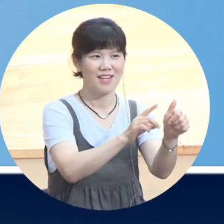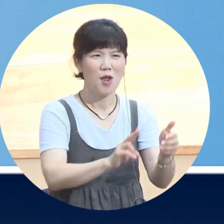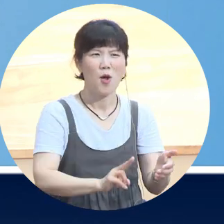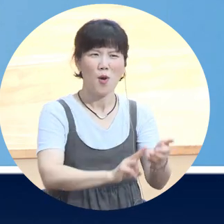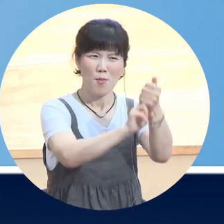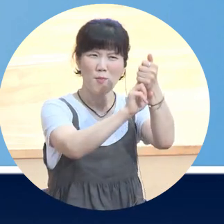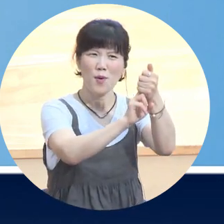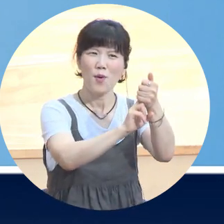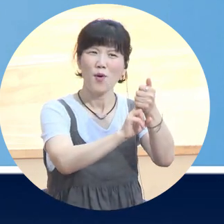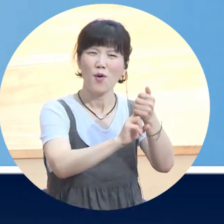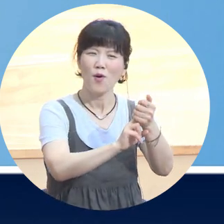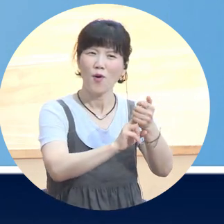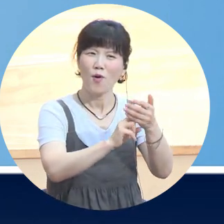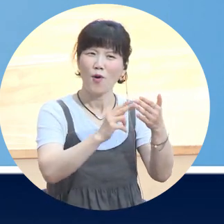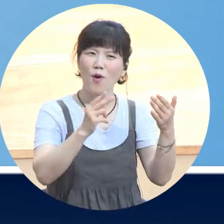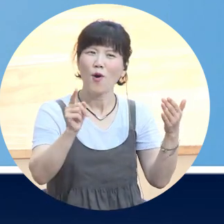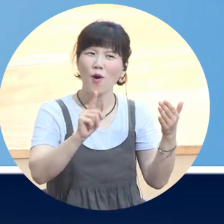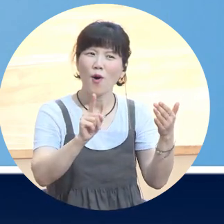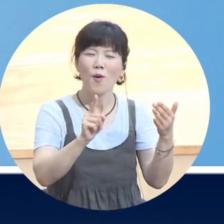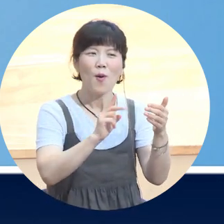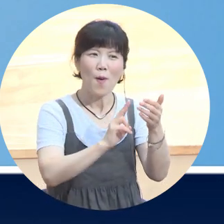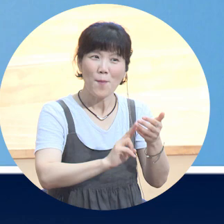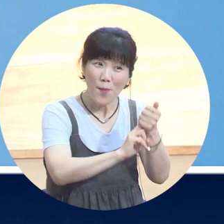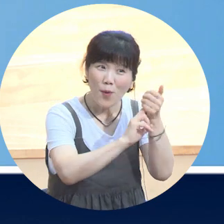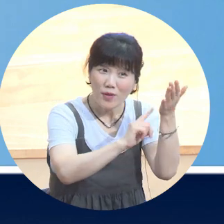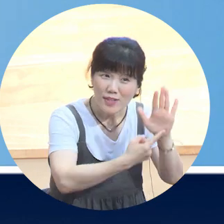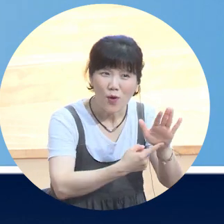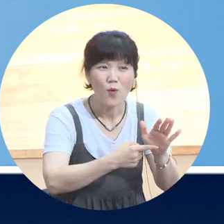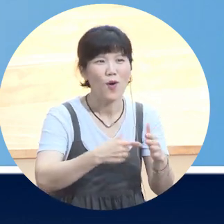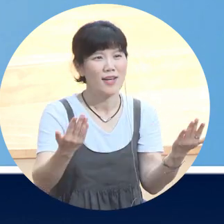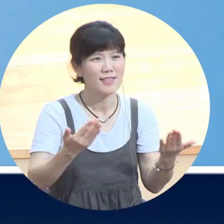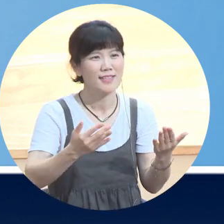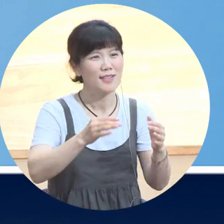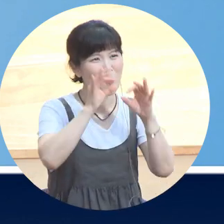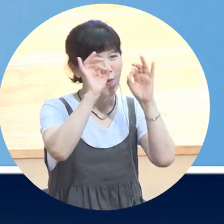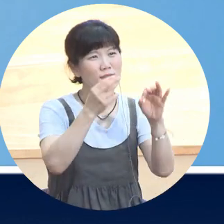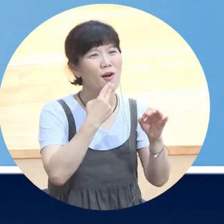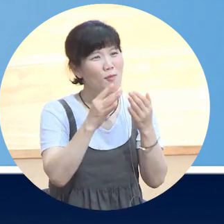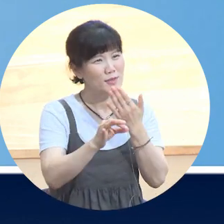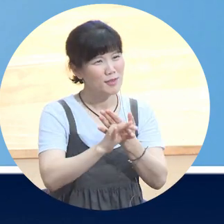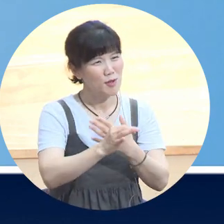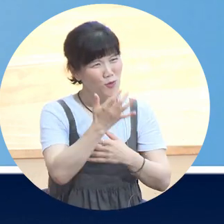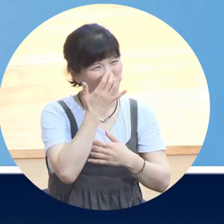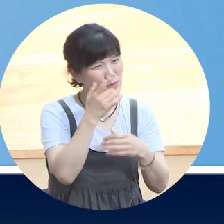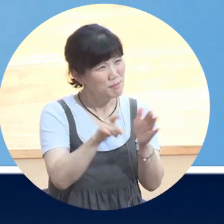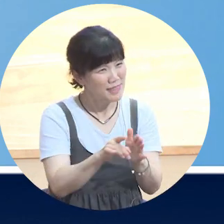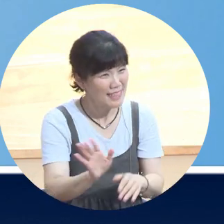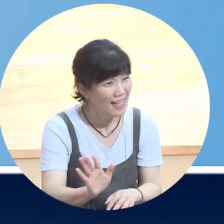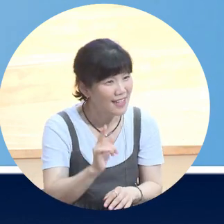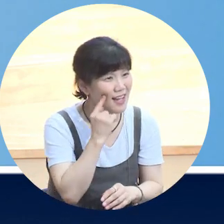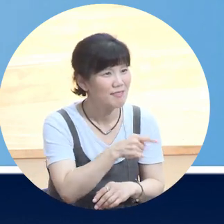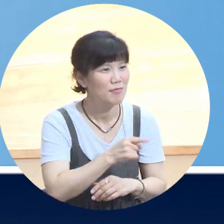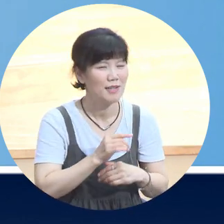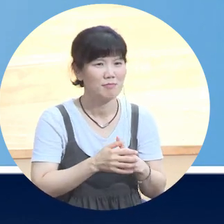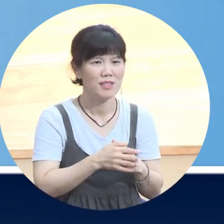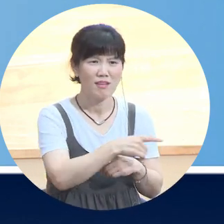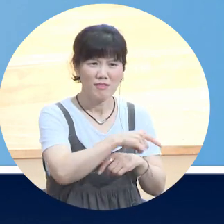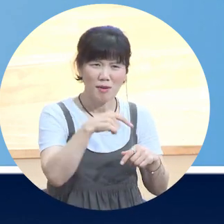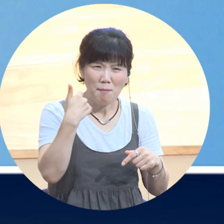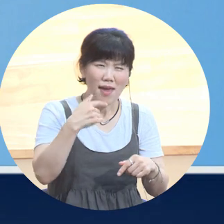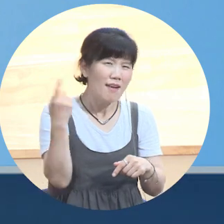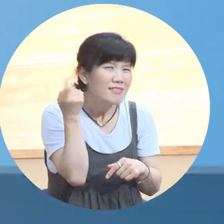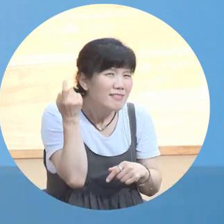아니하리라 인구수 말이에요 왜 너희는 들은 품어 레만 매 있냐는